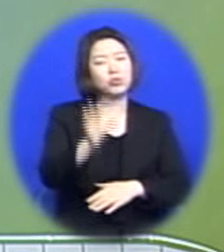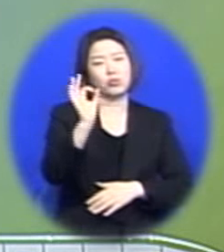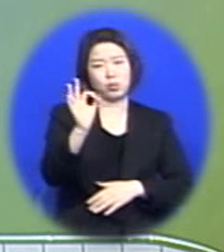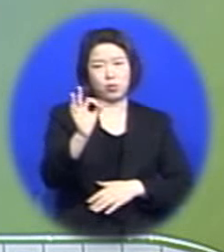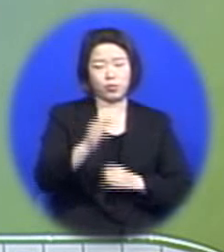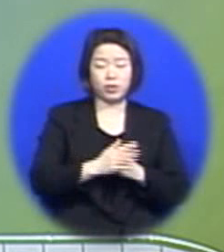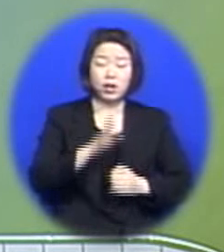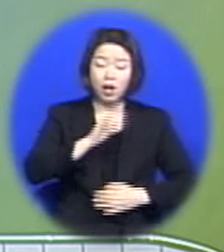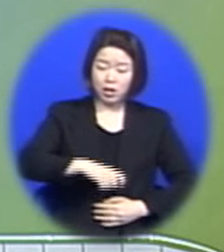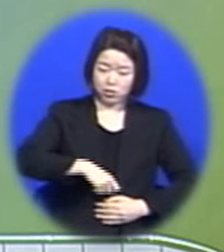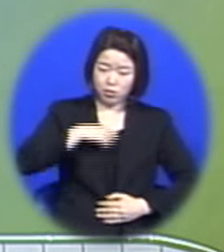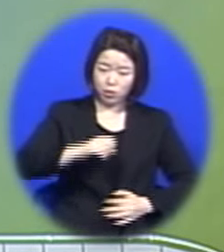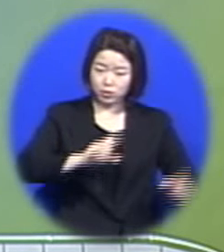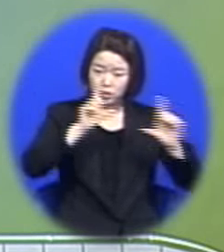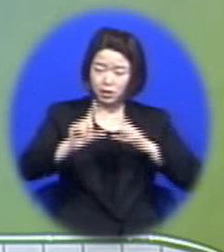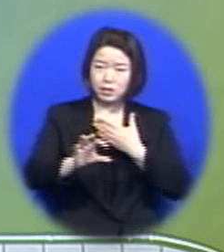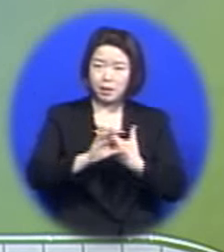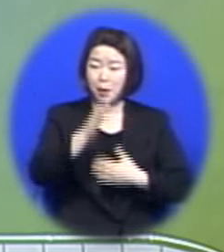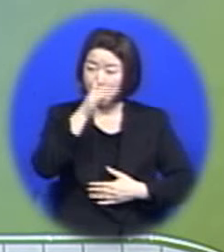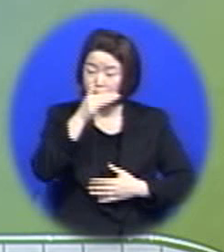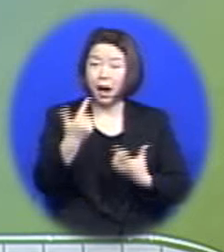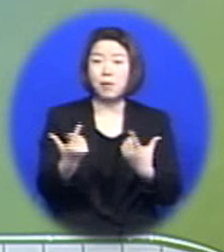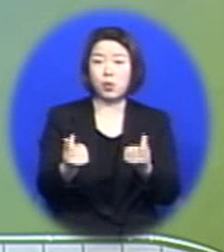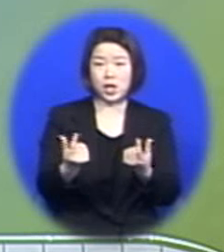정직하게 살면 바보예요.